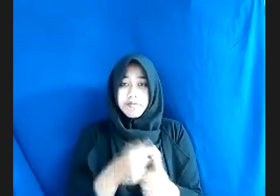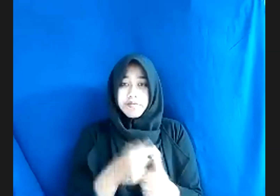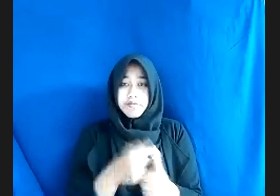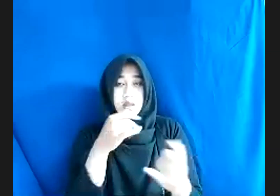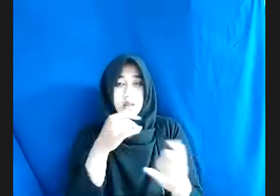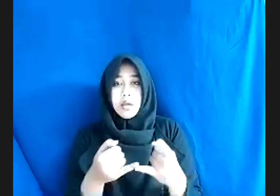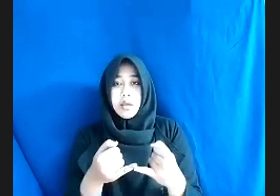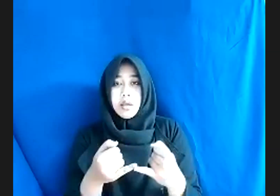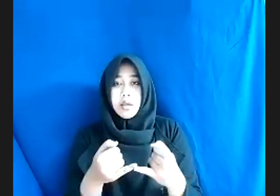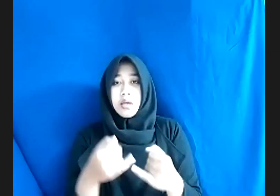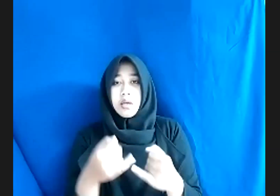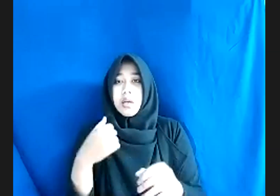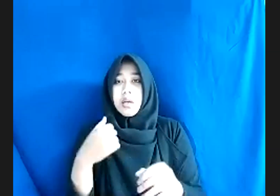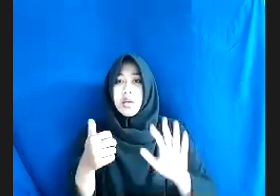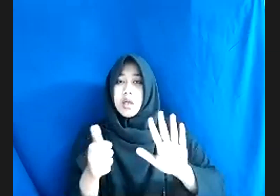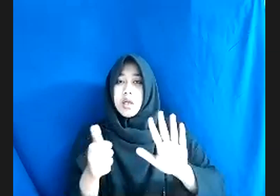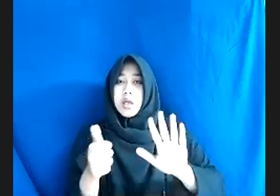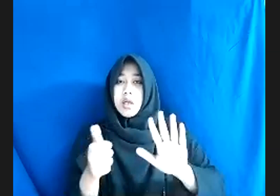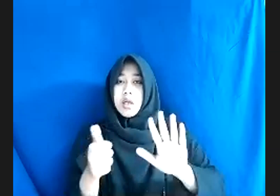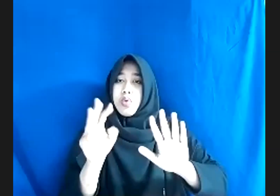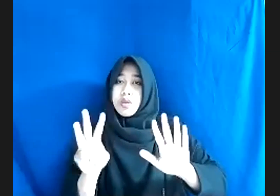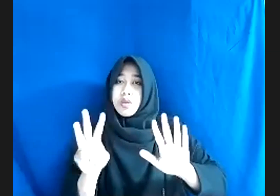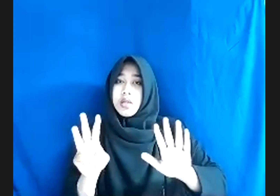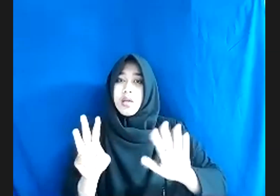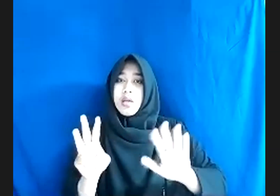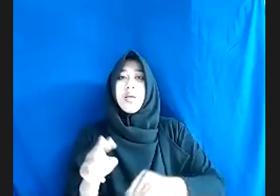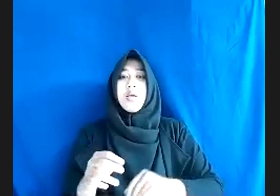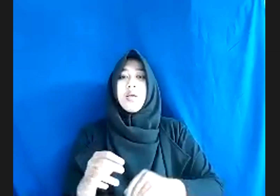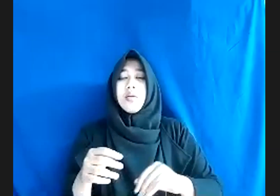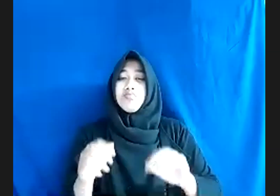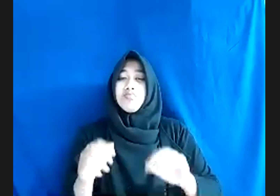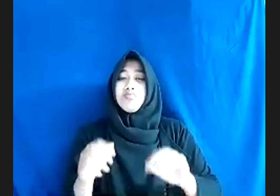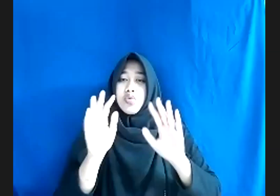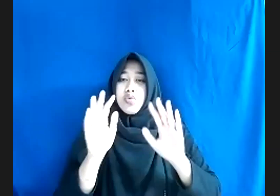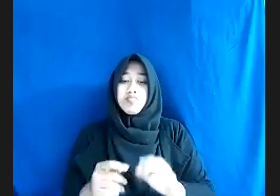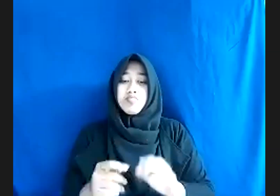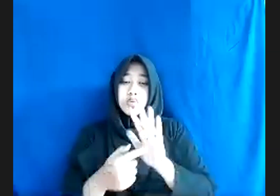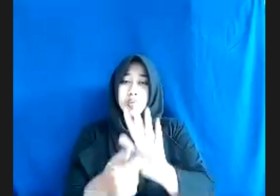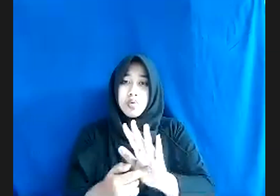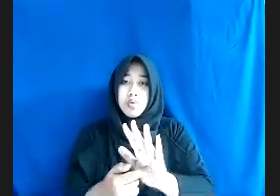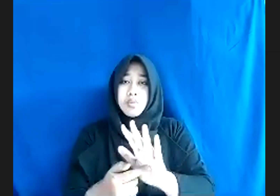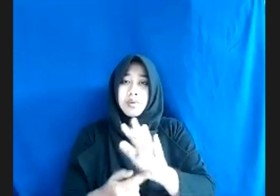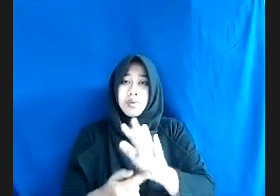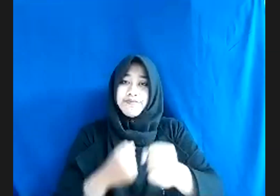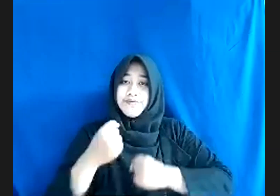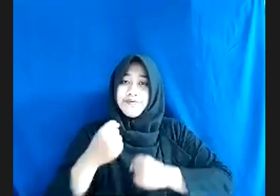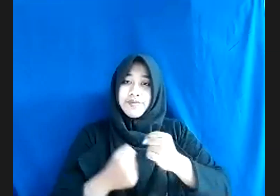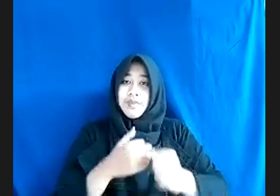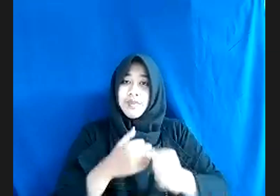biasa ya. Yeah. Menunjukkan antusiasme peserta untuk mendengarkan dan belajar dari